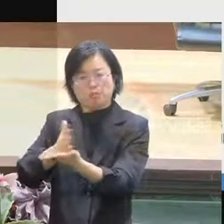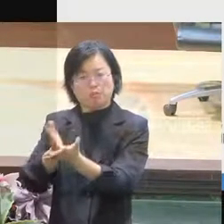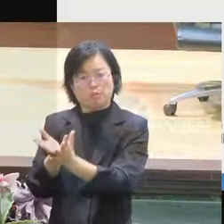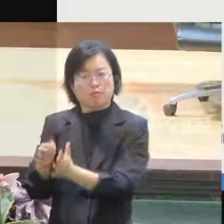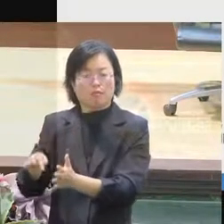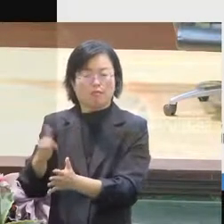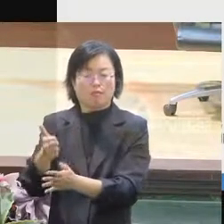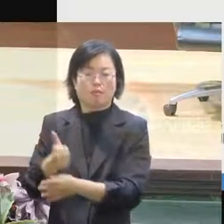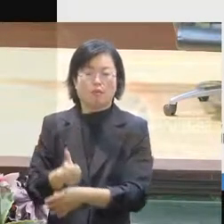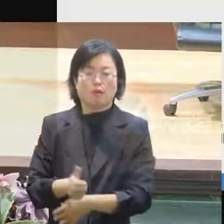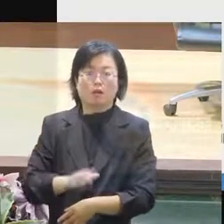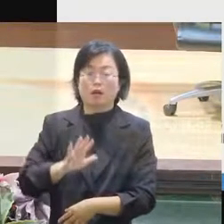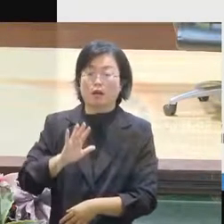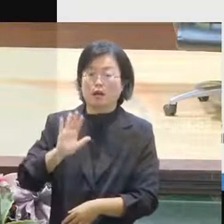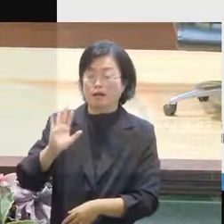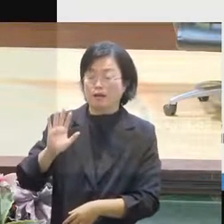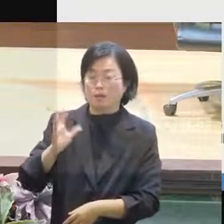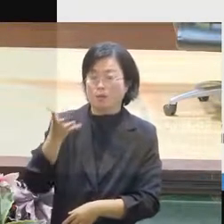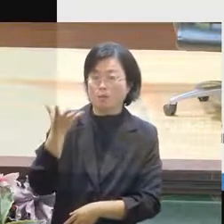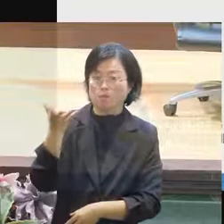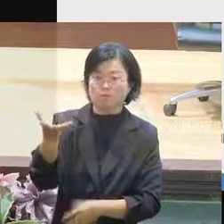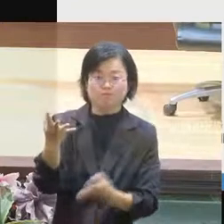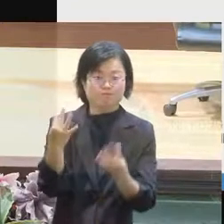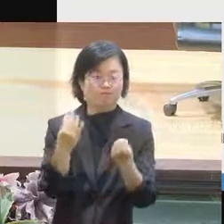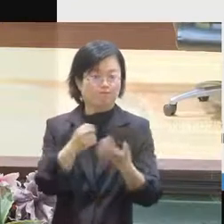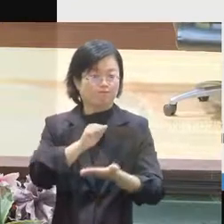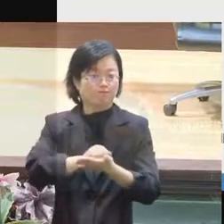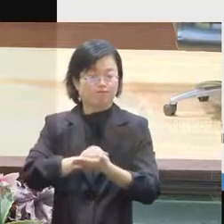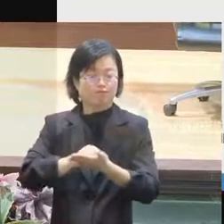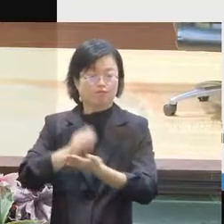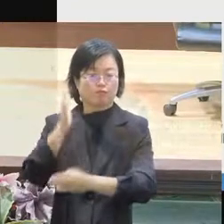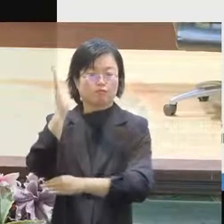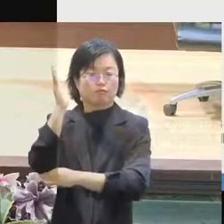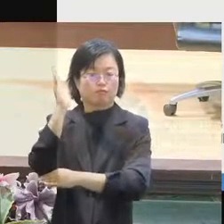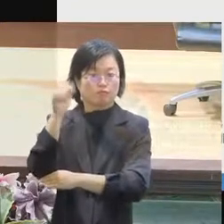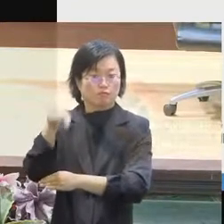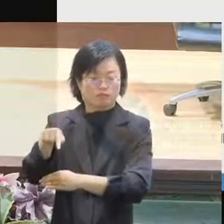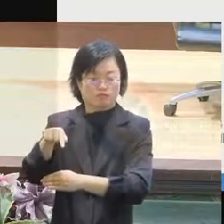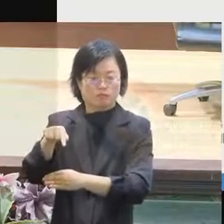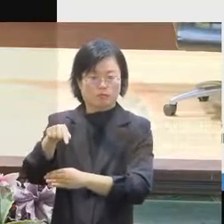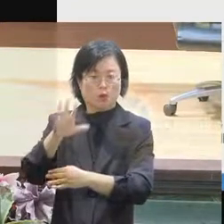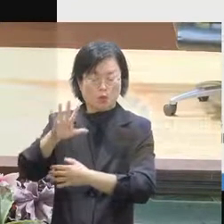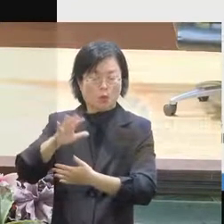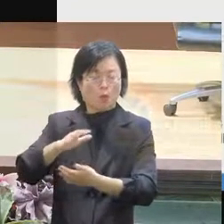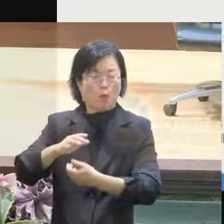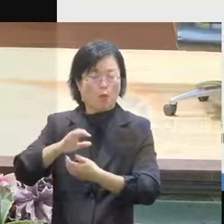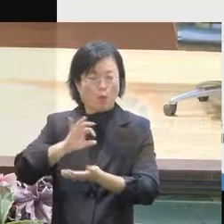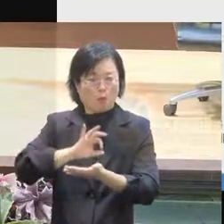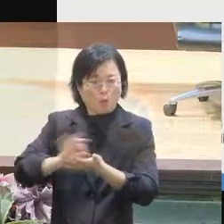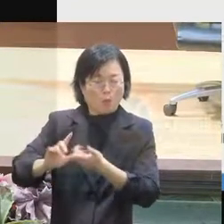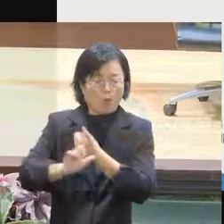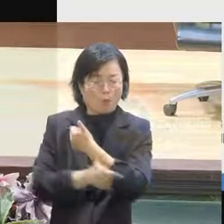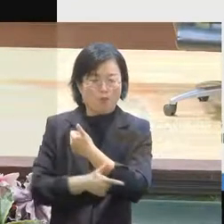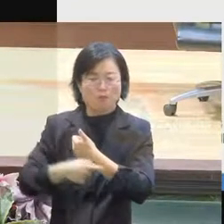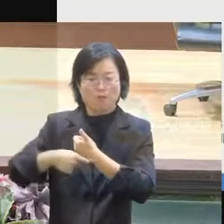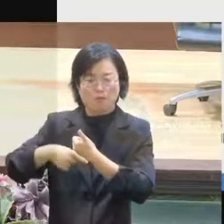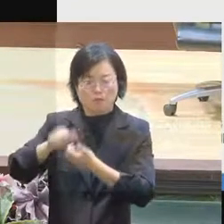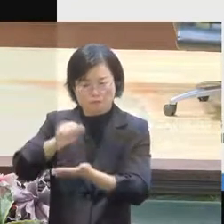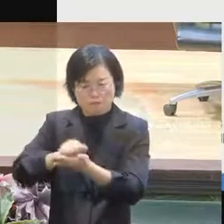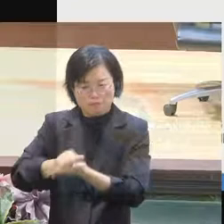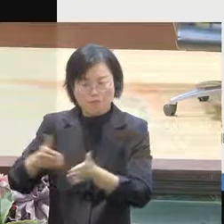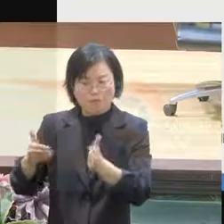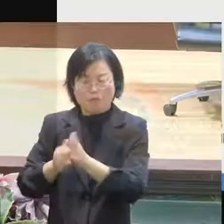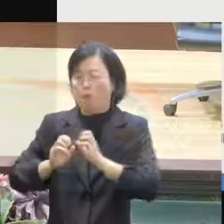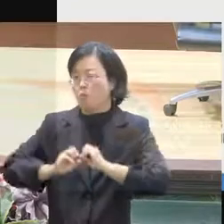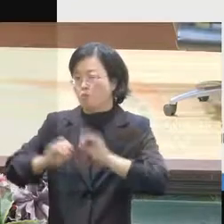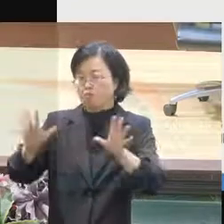绝大多数的数据呢官方都有透过一些开放数据的方法去发布出来是有